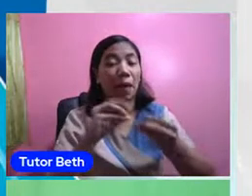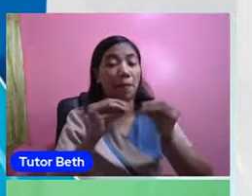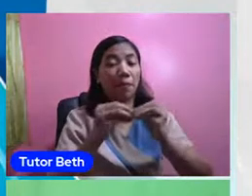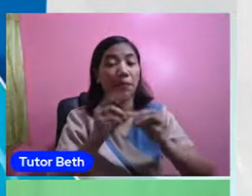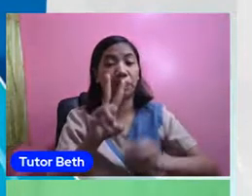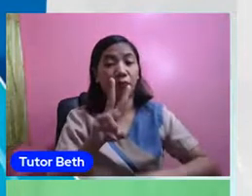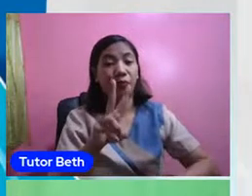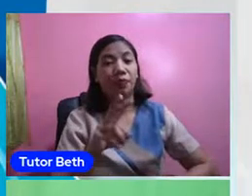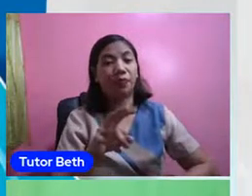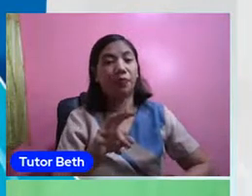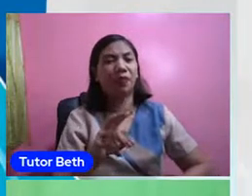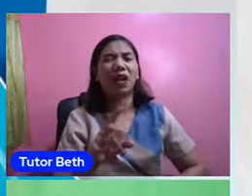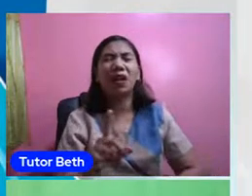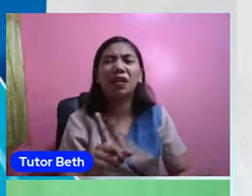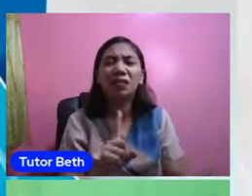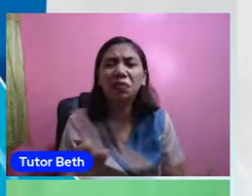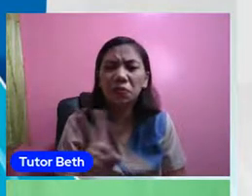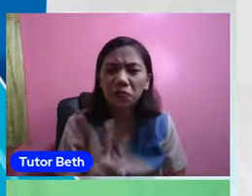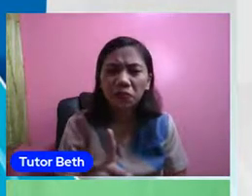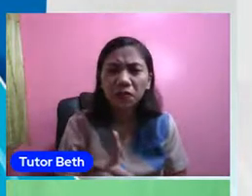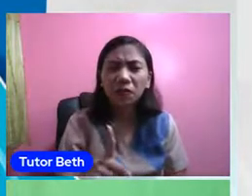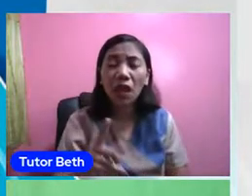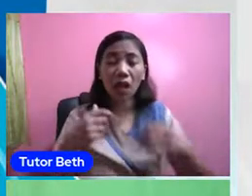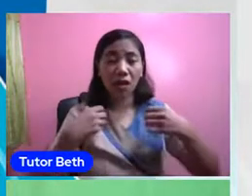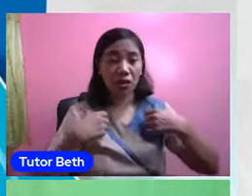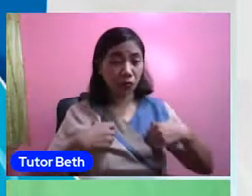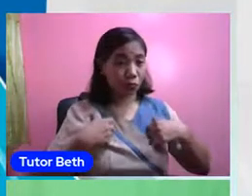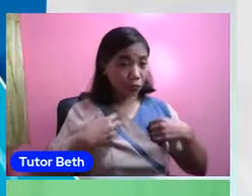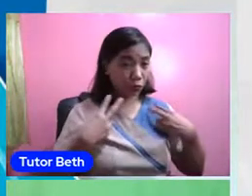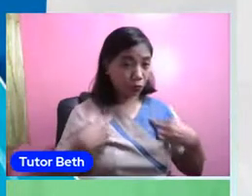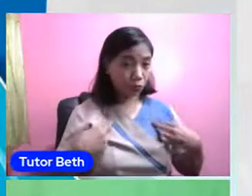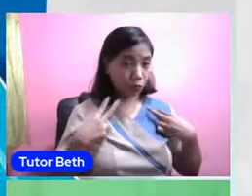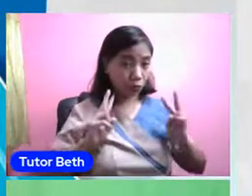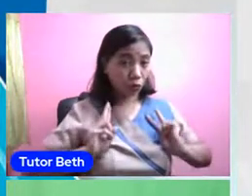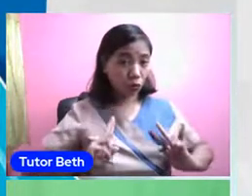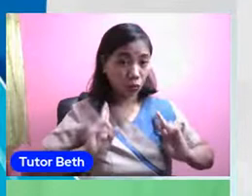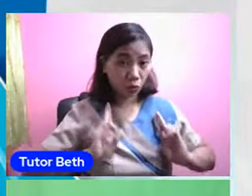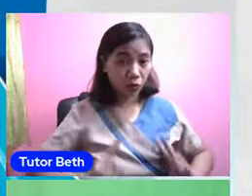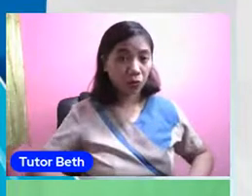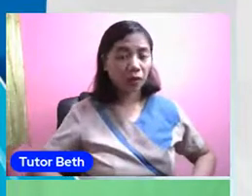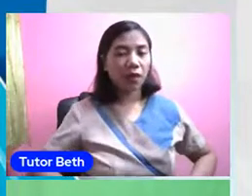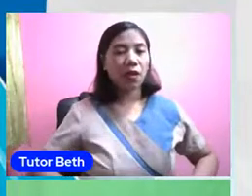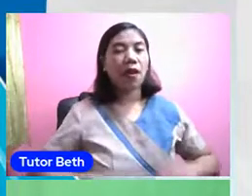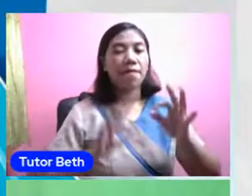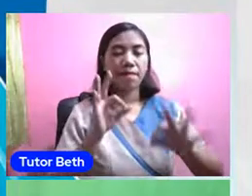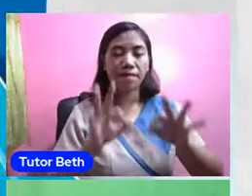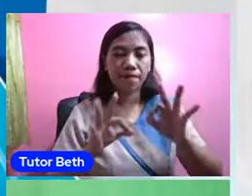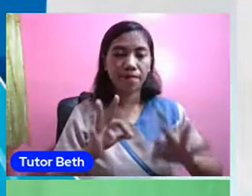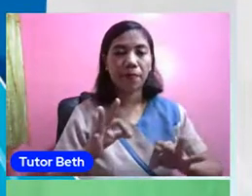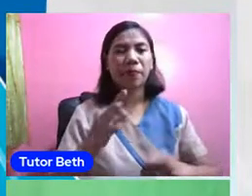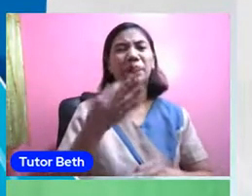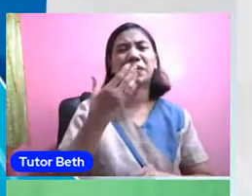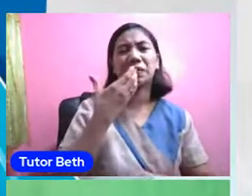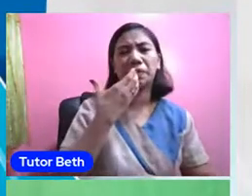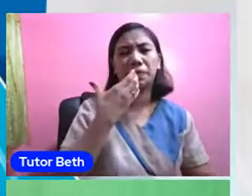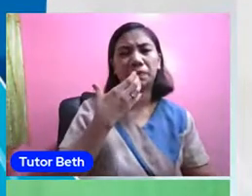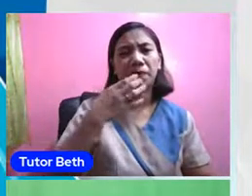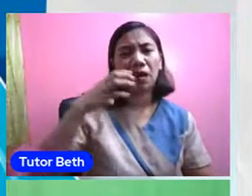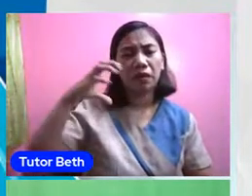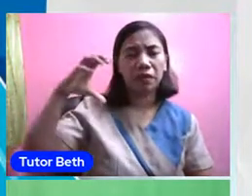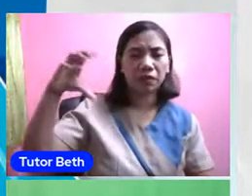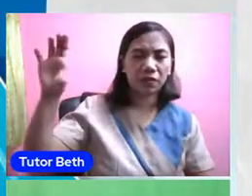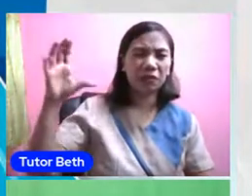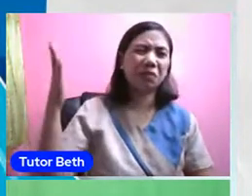isinusuot mo kapag panahon ng tag-araw. Sabihin, tag